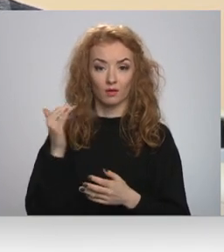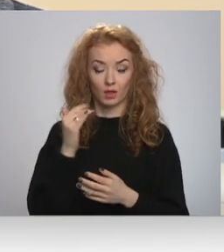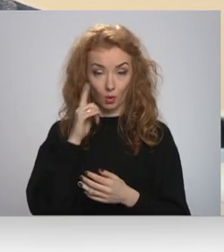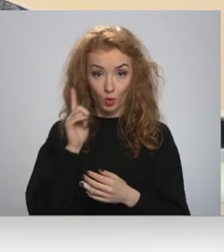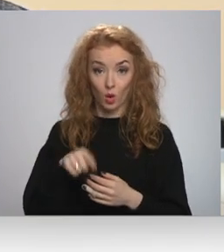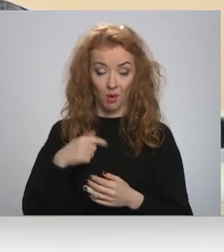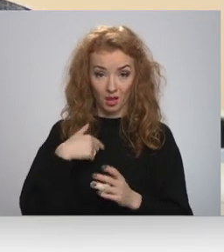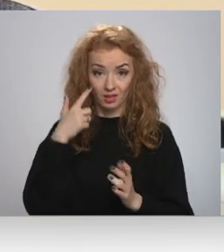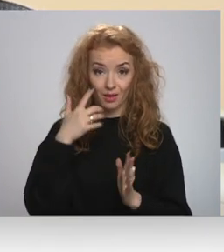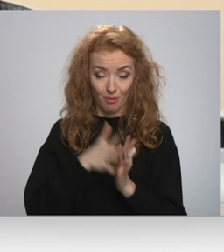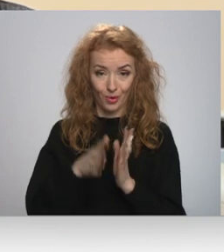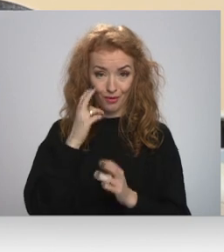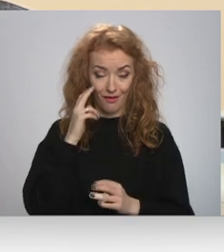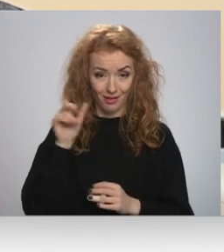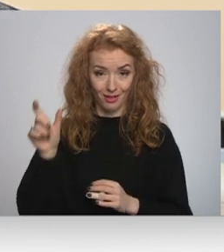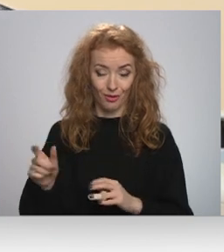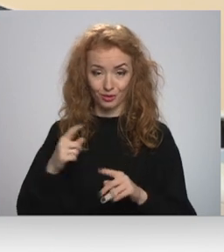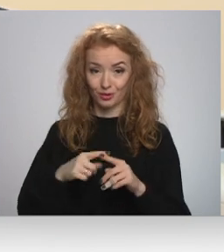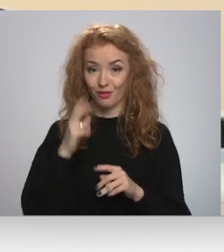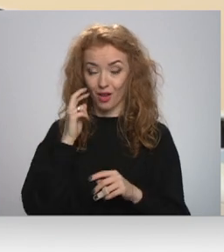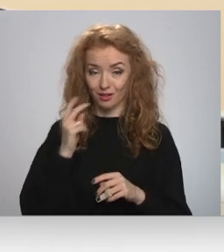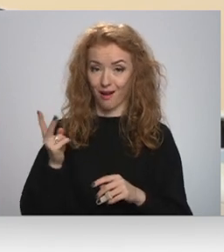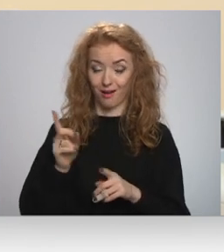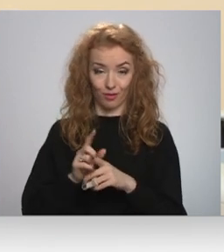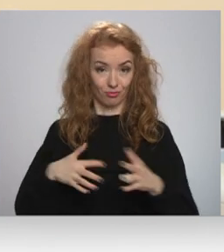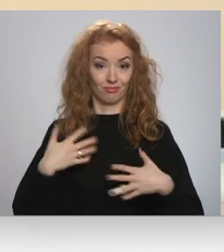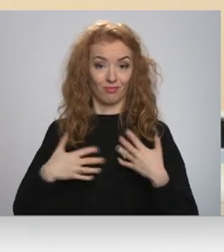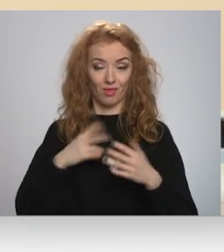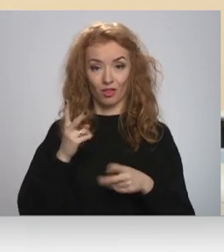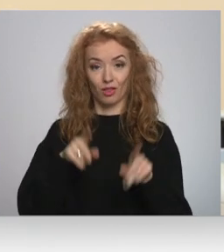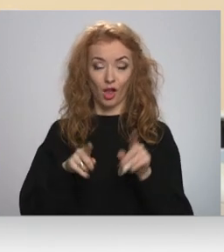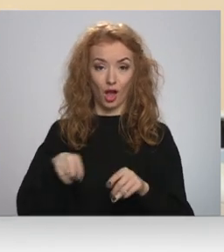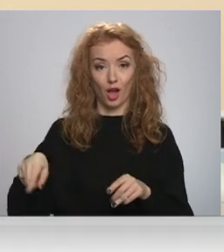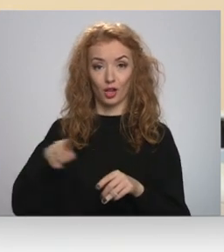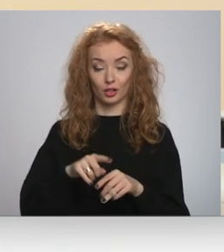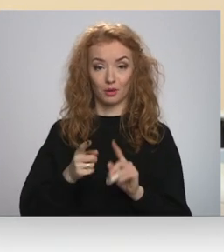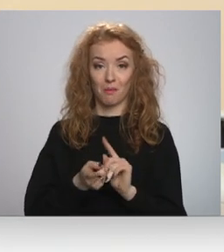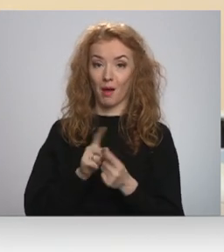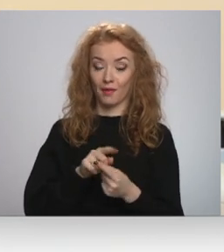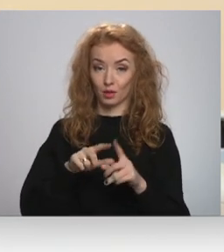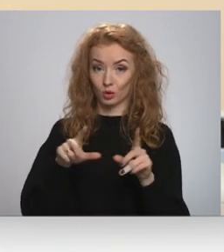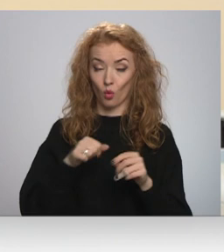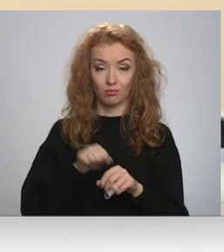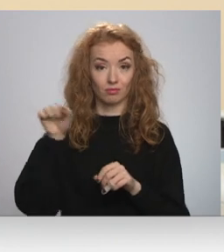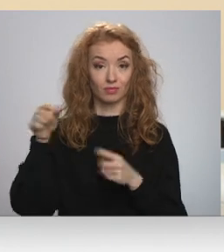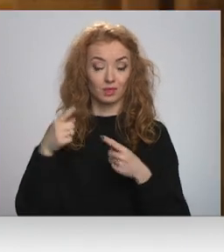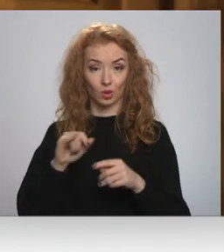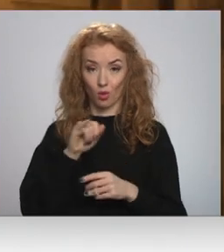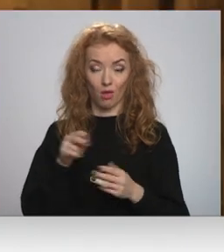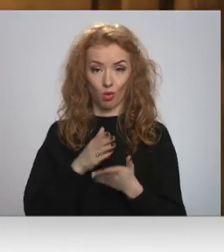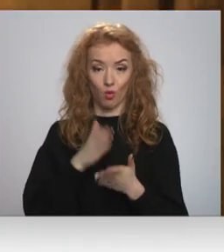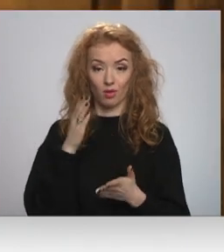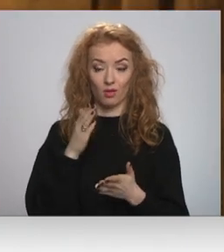Protams, un es arī saprotu vecākus un vecāku satraukumu, kad iespējams, ka daži varbūt mainīs skolu tikai tāpēc, ka nenotiek